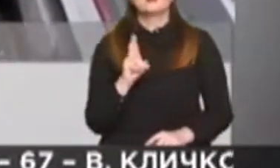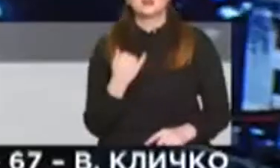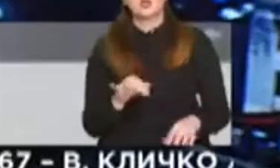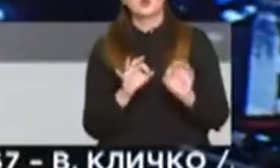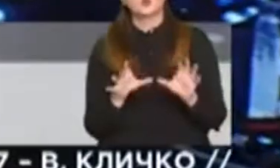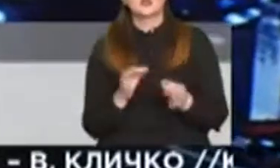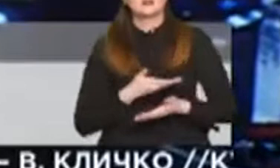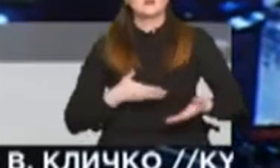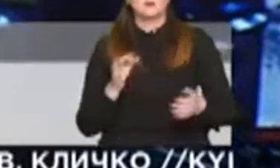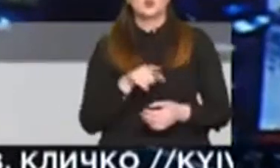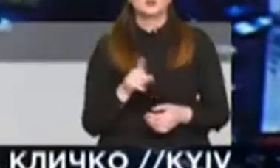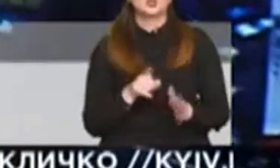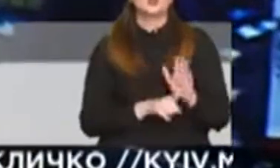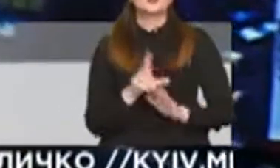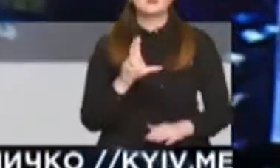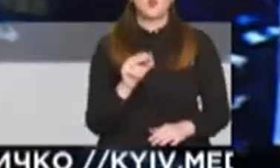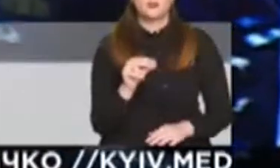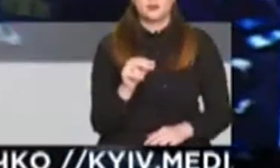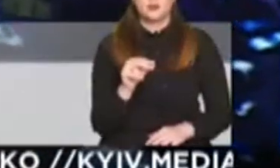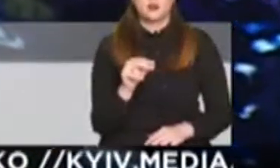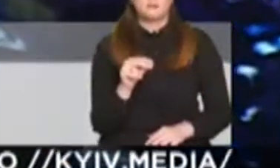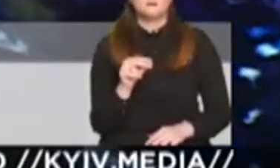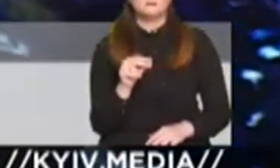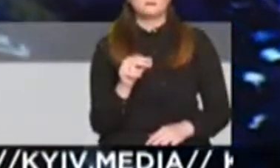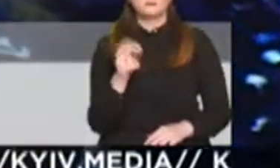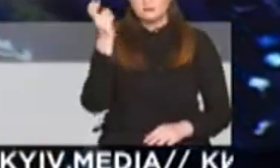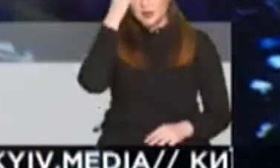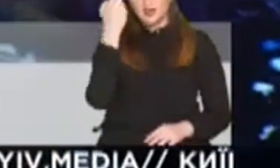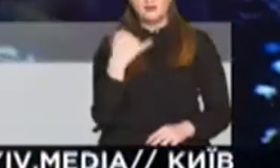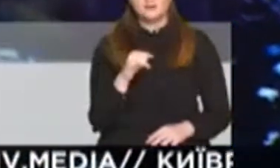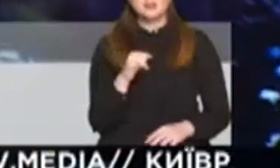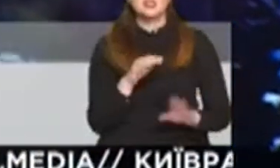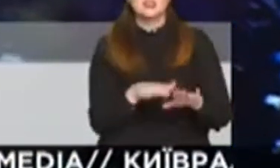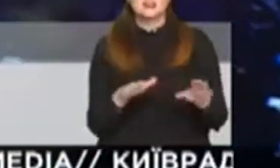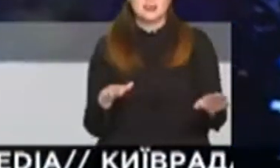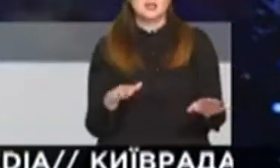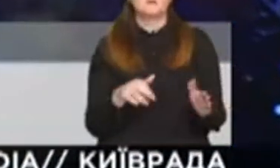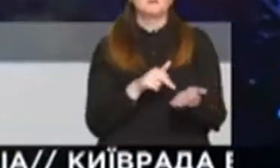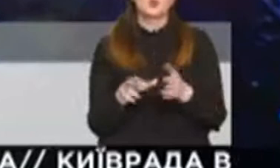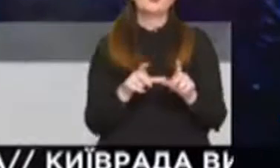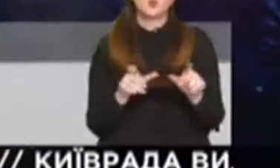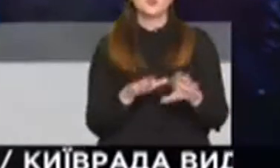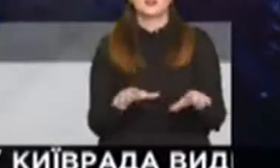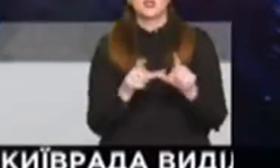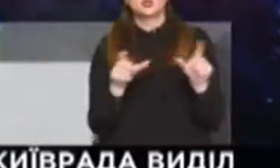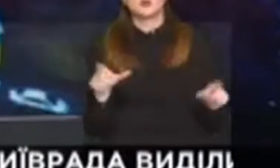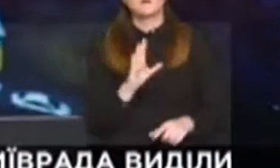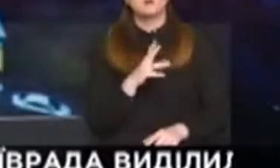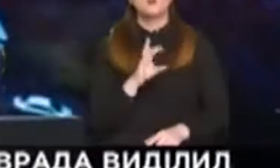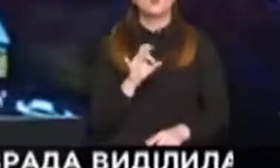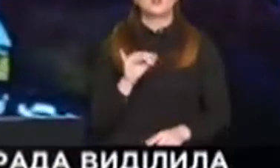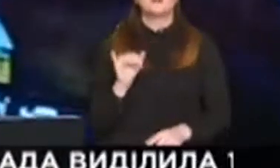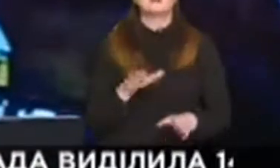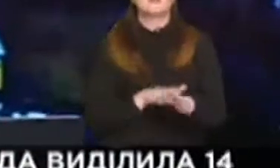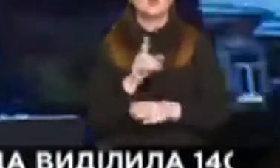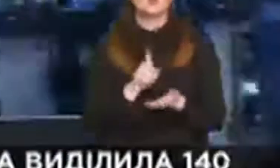розказав нам про те, що з понеділка київські діти підуть у школи і дитячі садочки. Валентин Мондриївський,